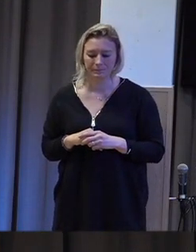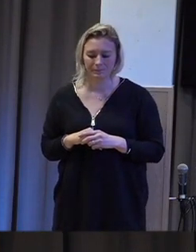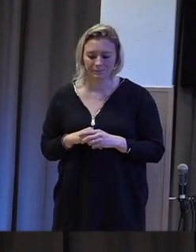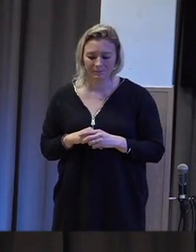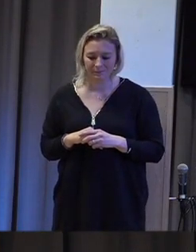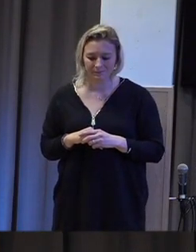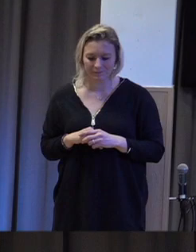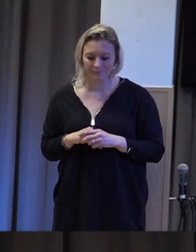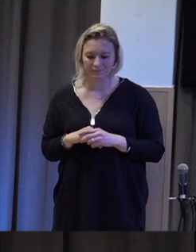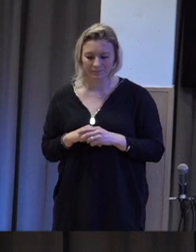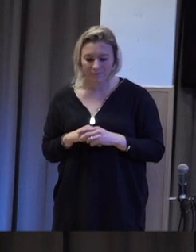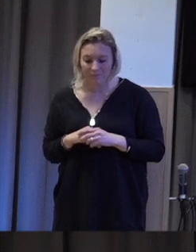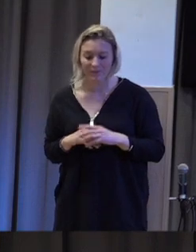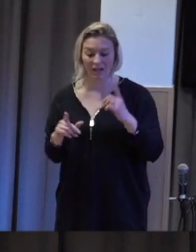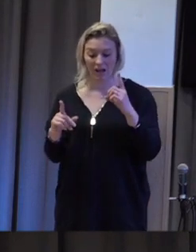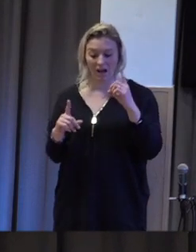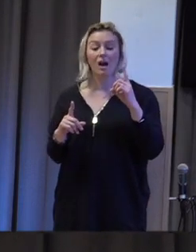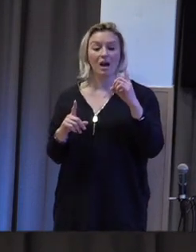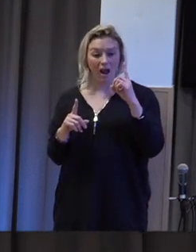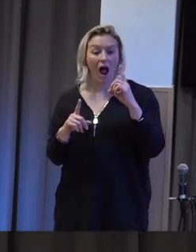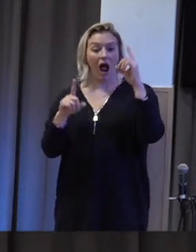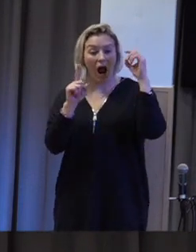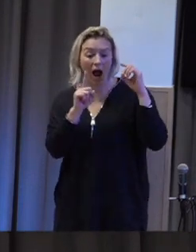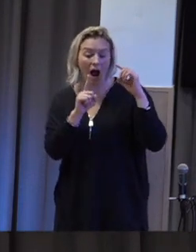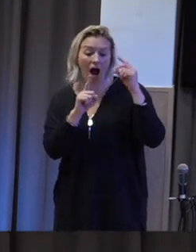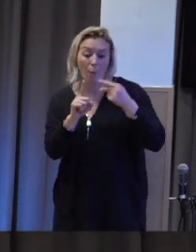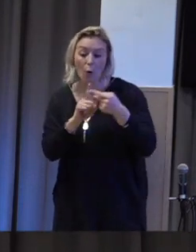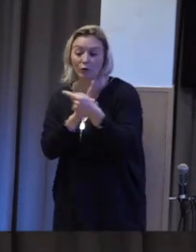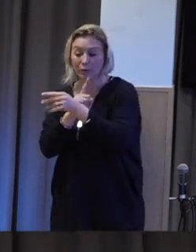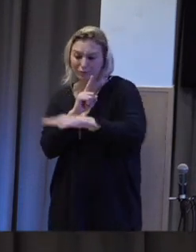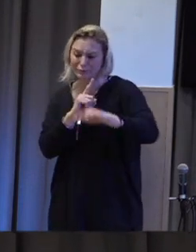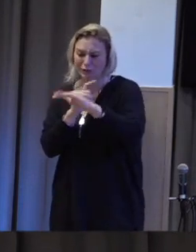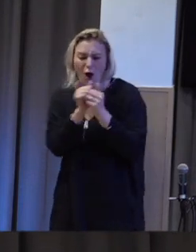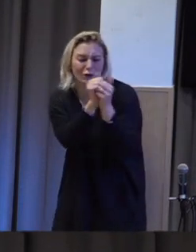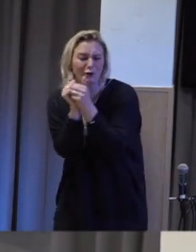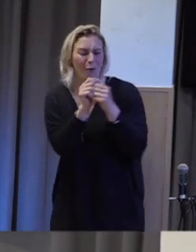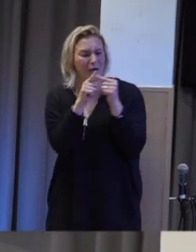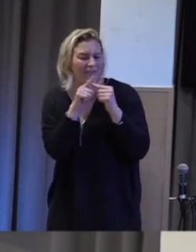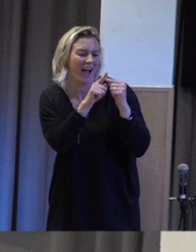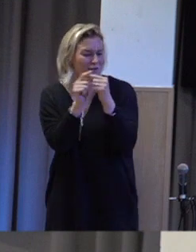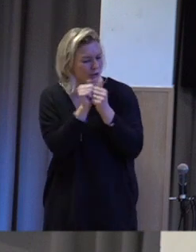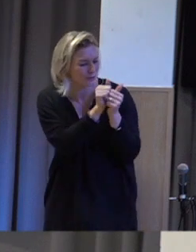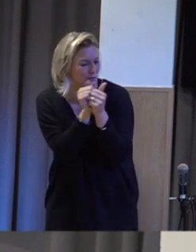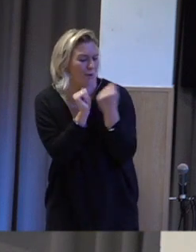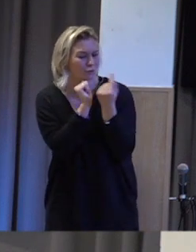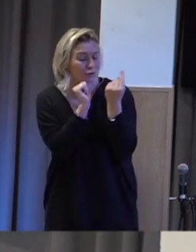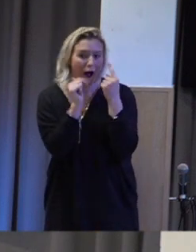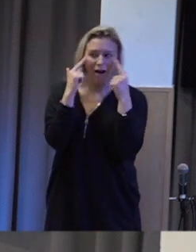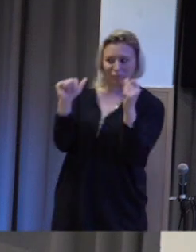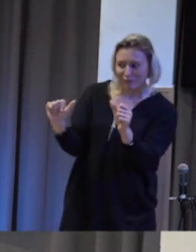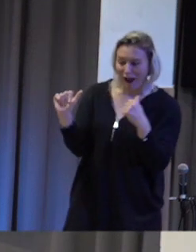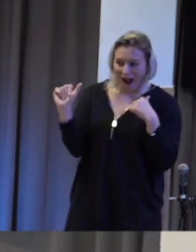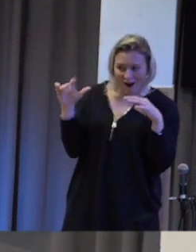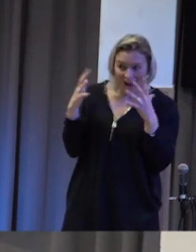Et dans les Actes des Apôtres, on dit qu'ils étaient tout ensemble, ils se partageaient tellement de choses que tout le monde voyait ça et ça attirait du